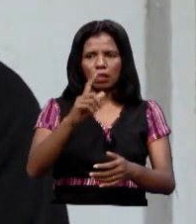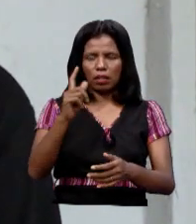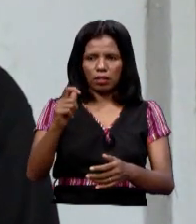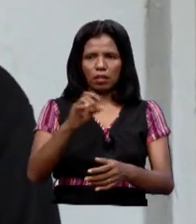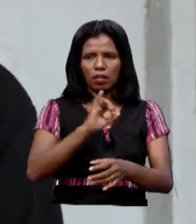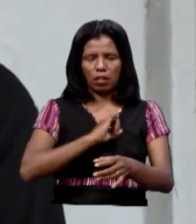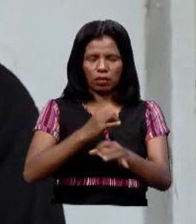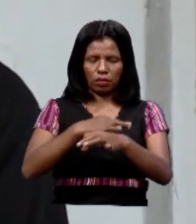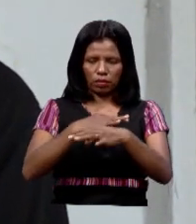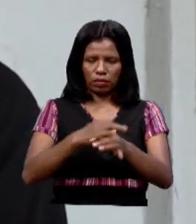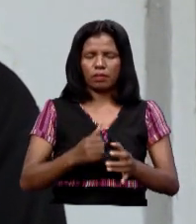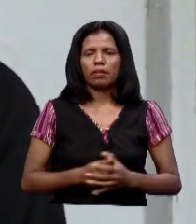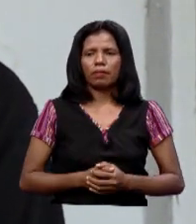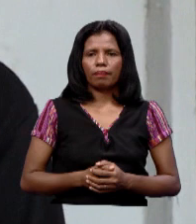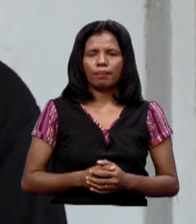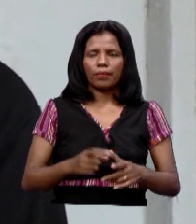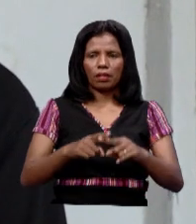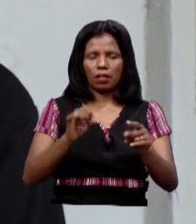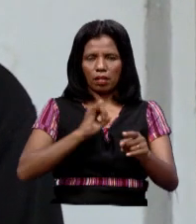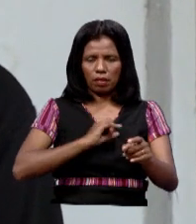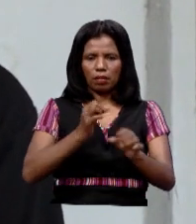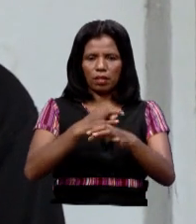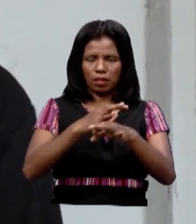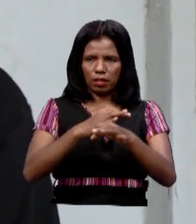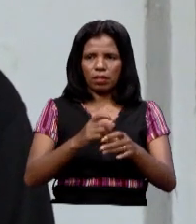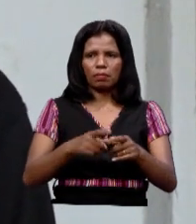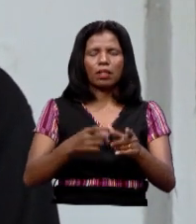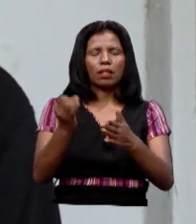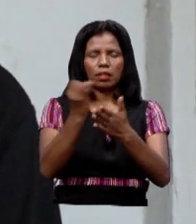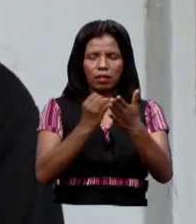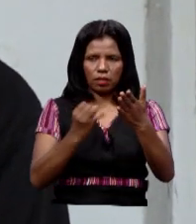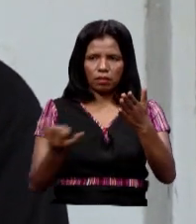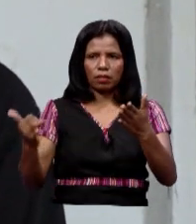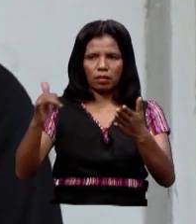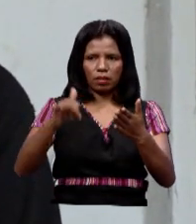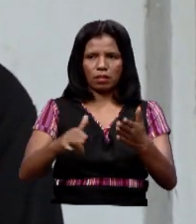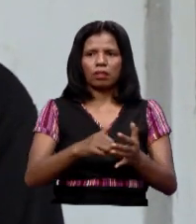ker hau hadiah fir nenek ker hau hadiah pes. Ba desenho sirnya pamflet tu